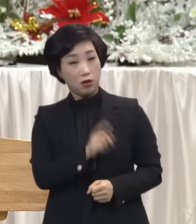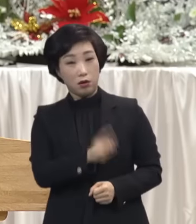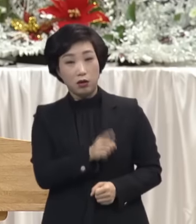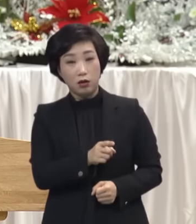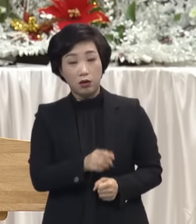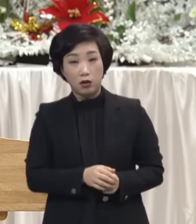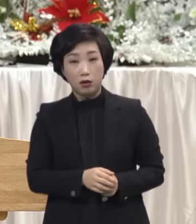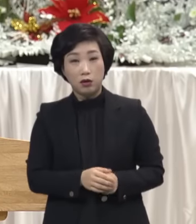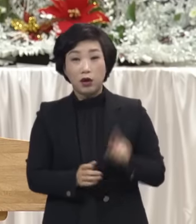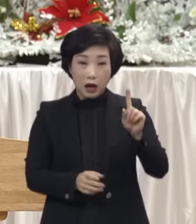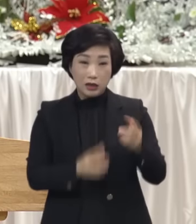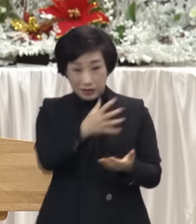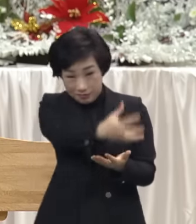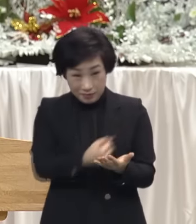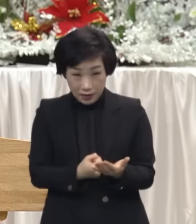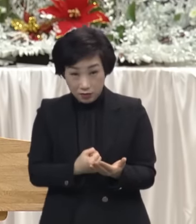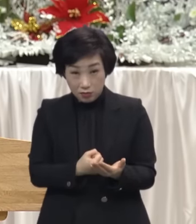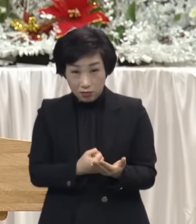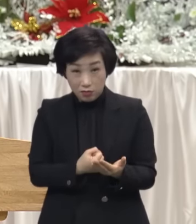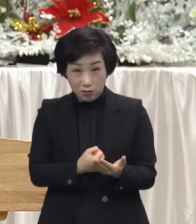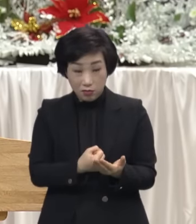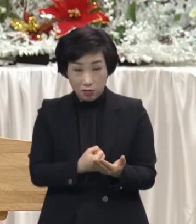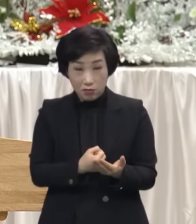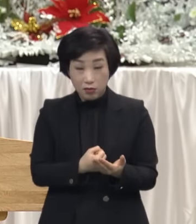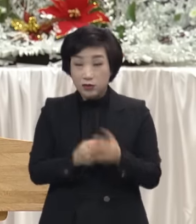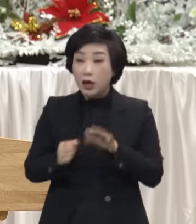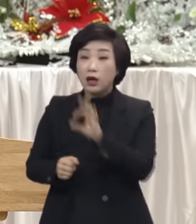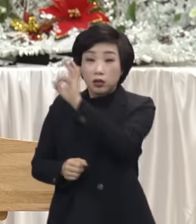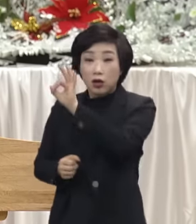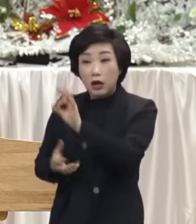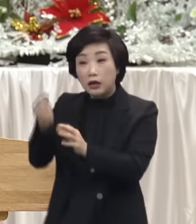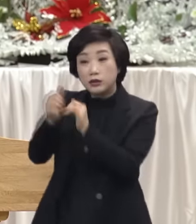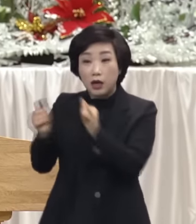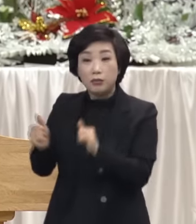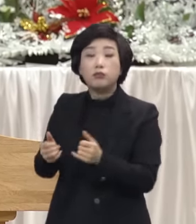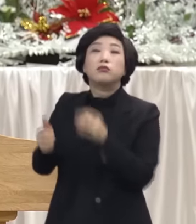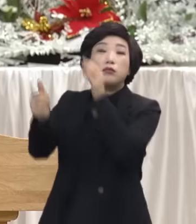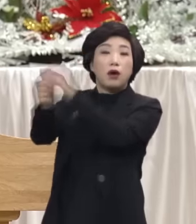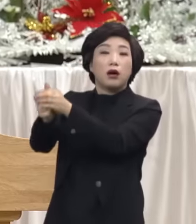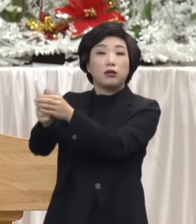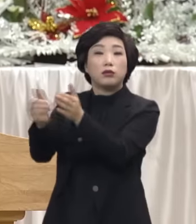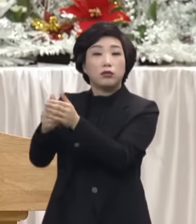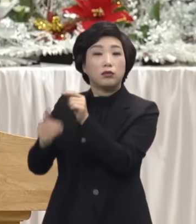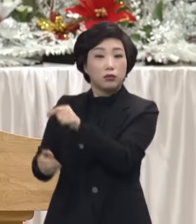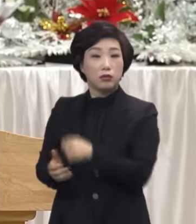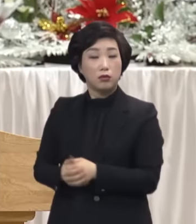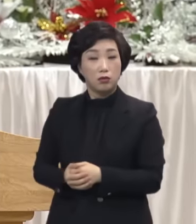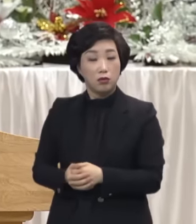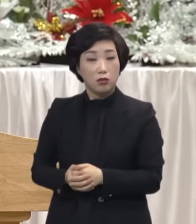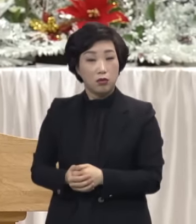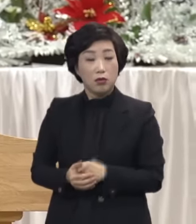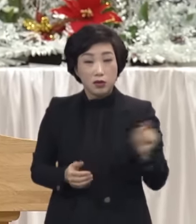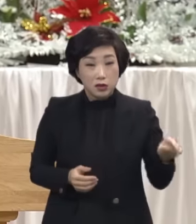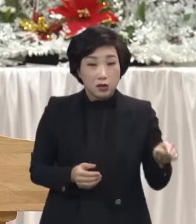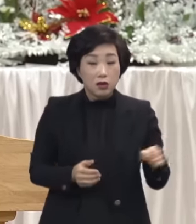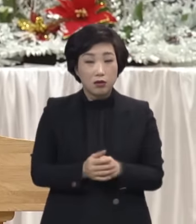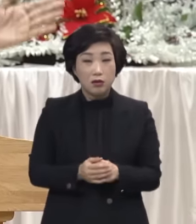저놈의 달란트를 뺏어라. 그리고 10달란트 가진 자에게 주어라. 그리고